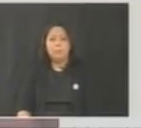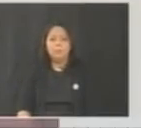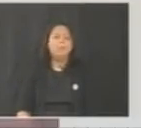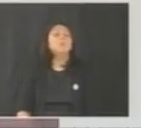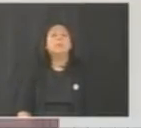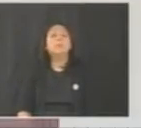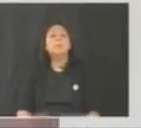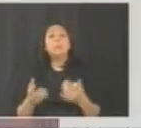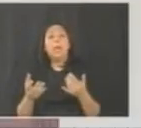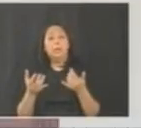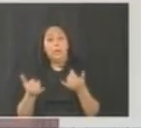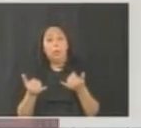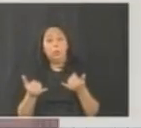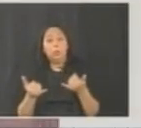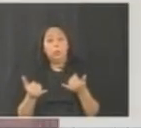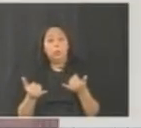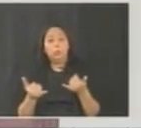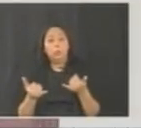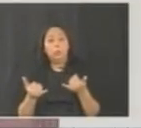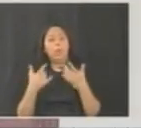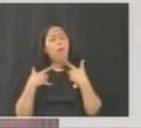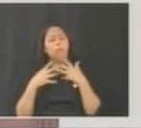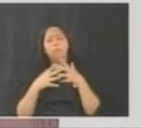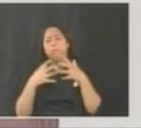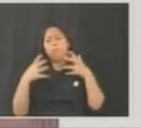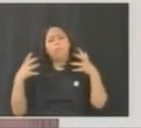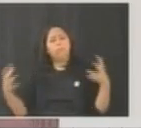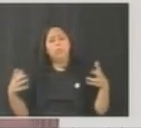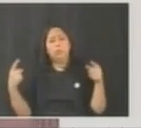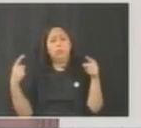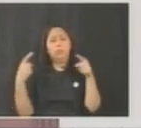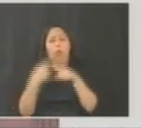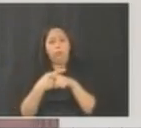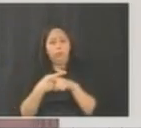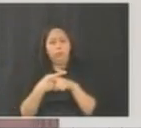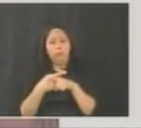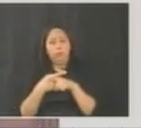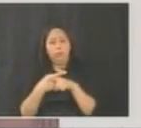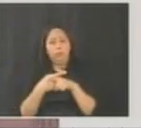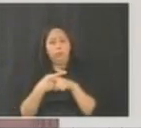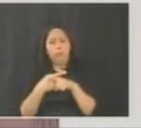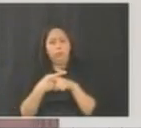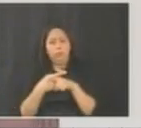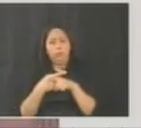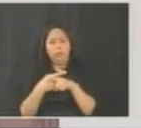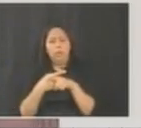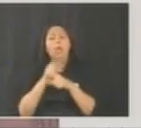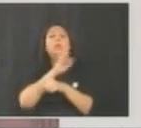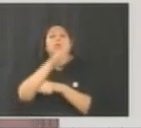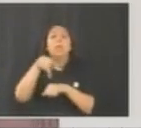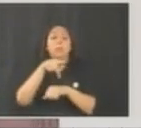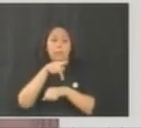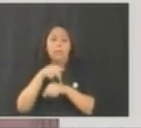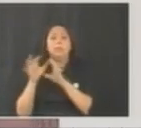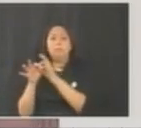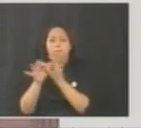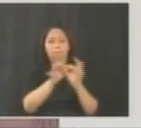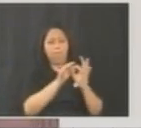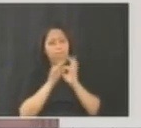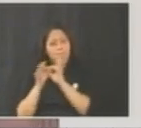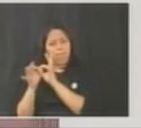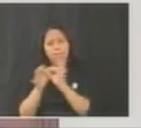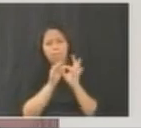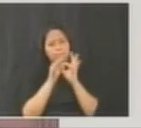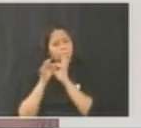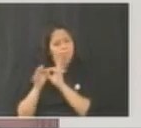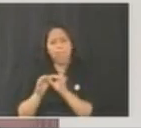Sa panahon ng matinding hidwaan, ang pagkakaisa ng bansa ang